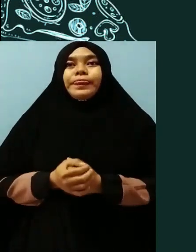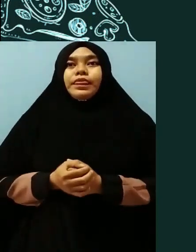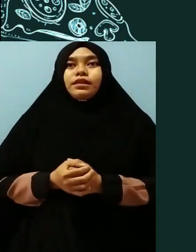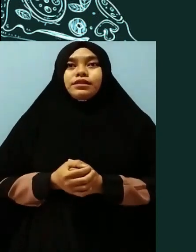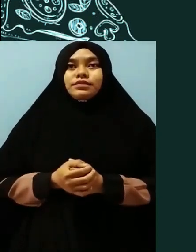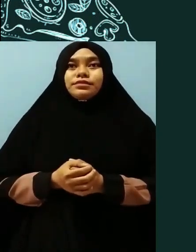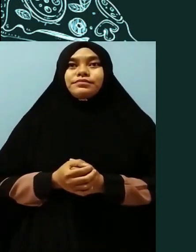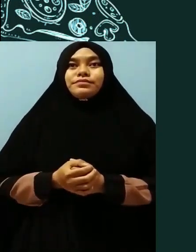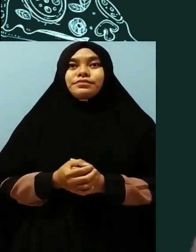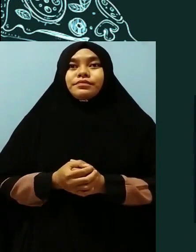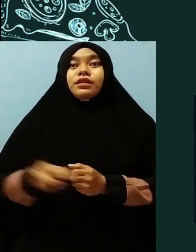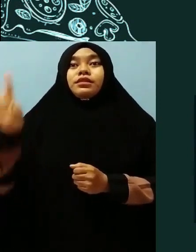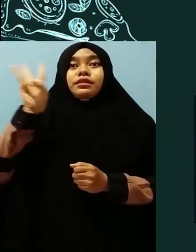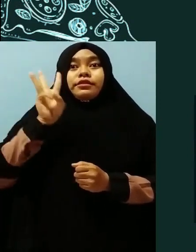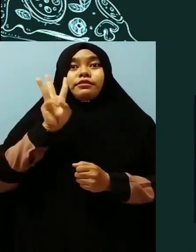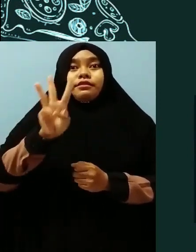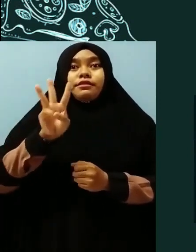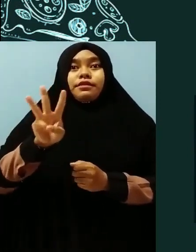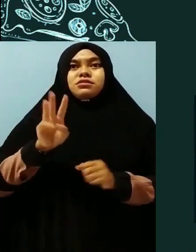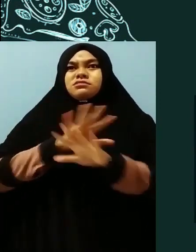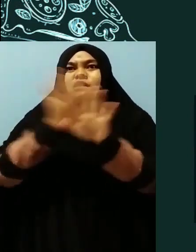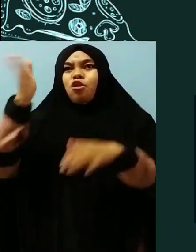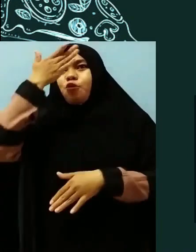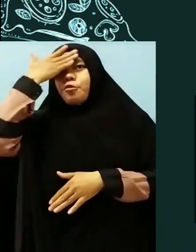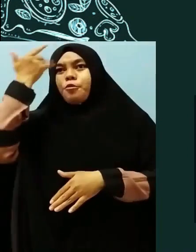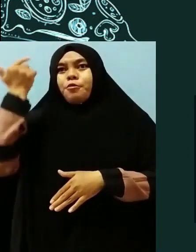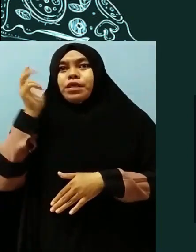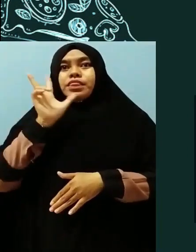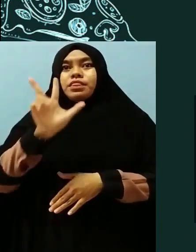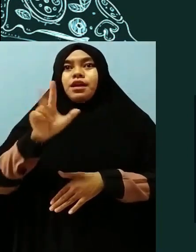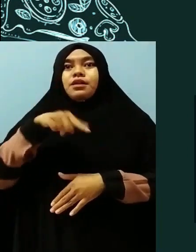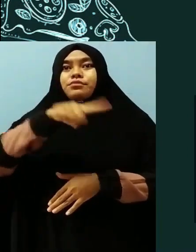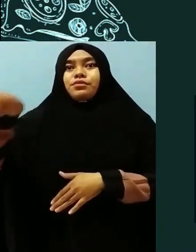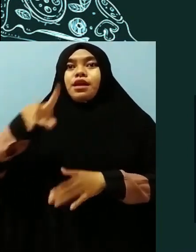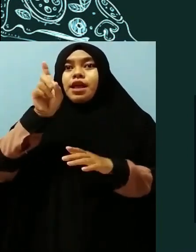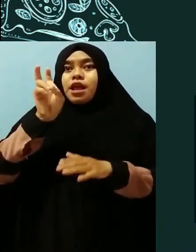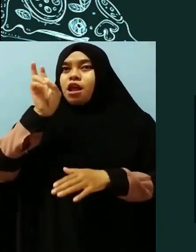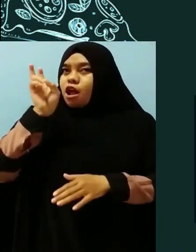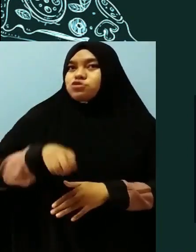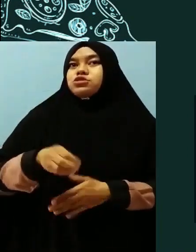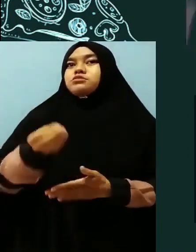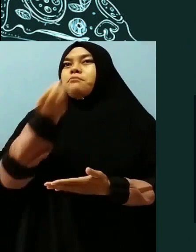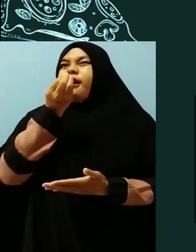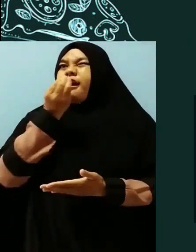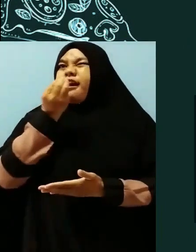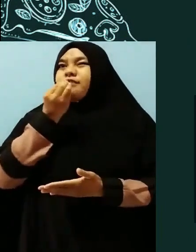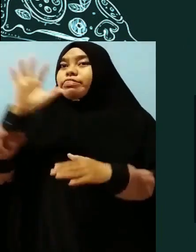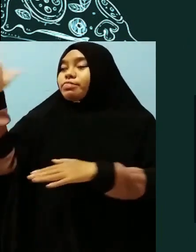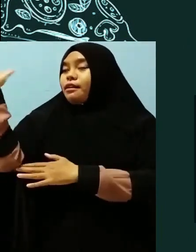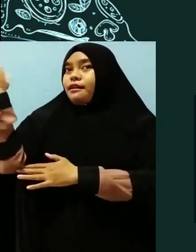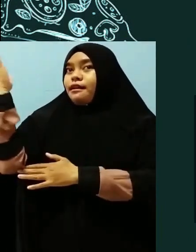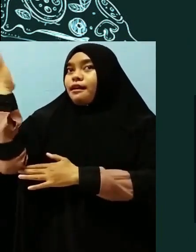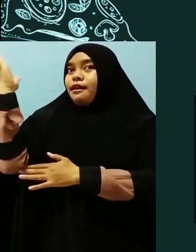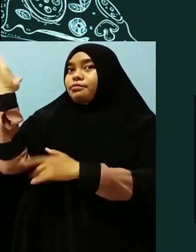Amin. Adab yang ketiga, jangan lupa adab yang ketiga ini kalian harus makan menggunakan